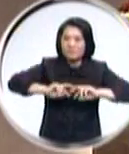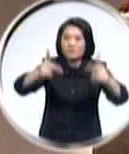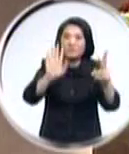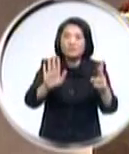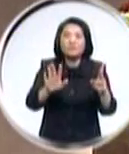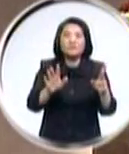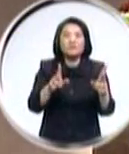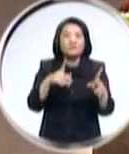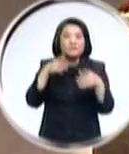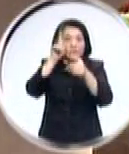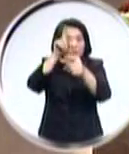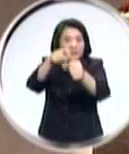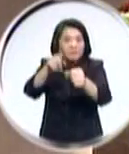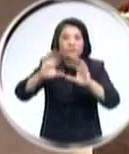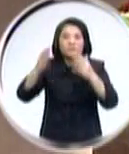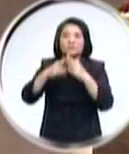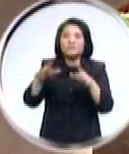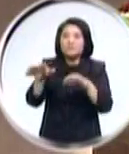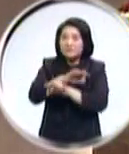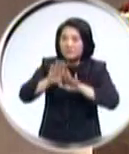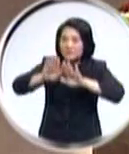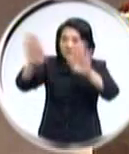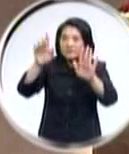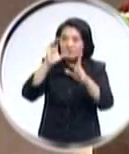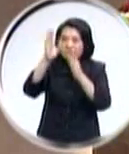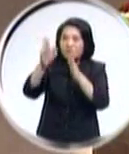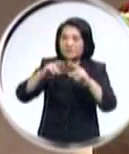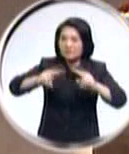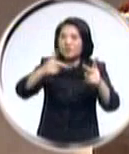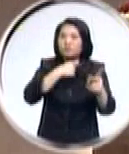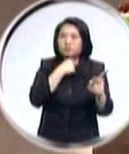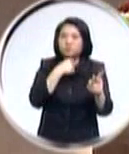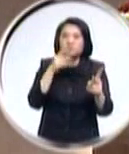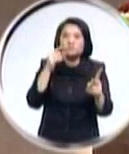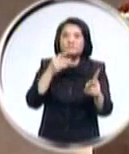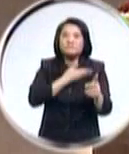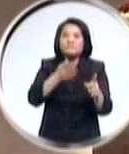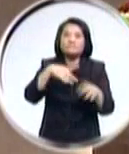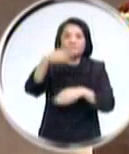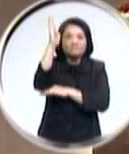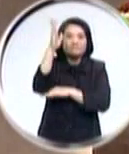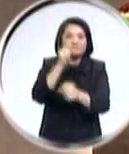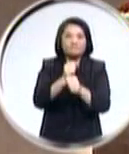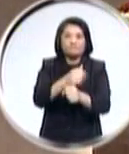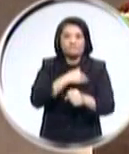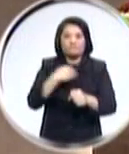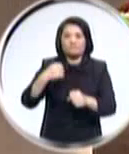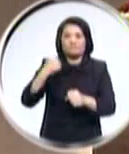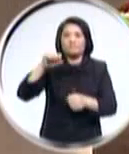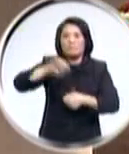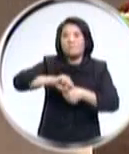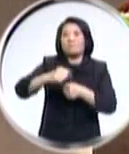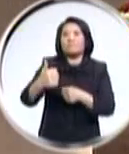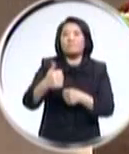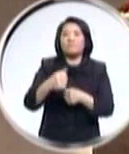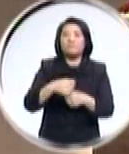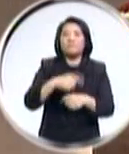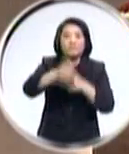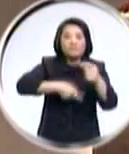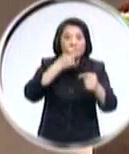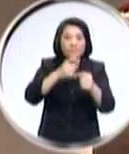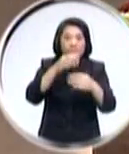是要导正国家发展的方向，打造出一个有能的政府。十年政纲所揭